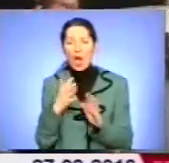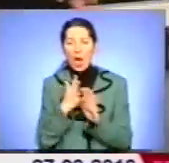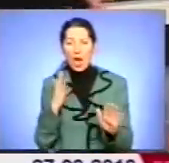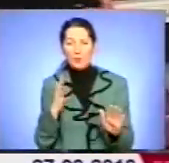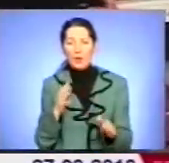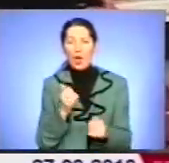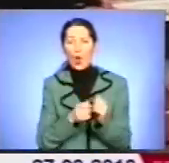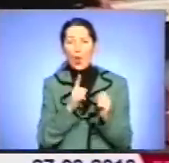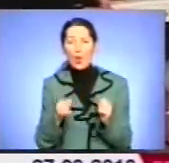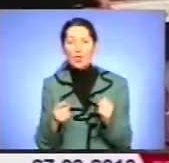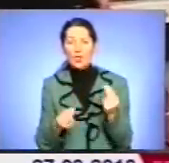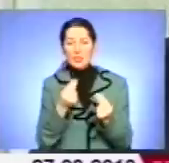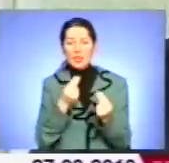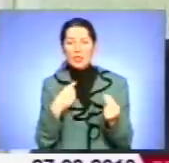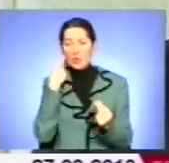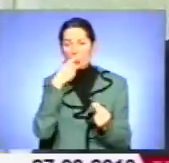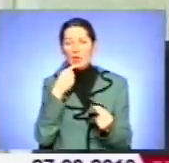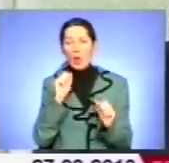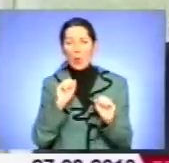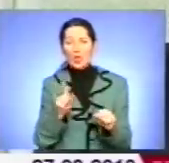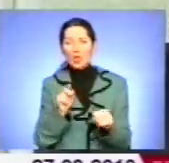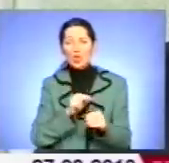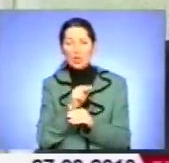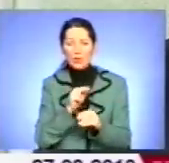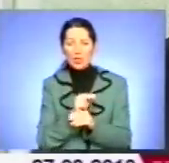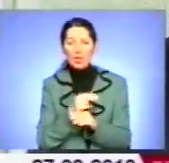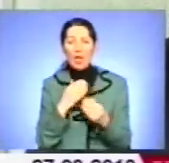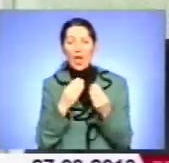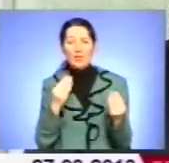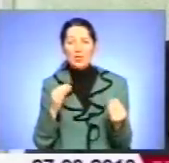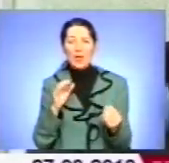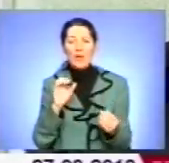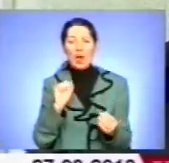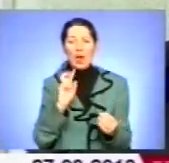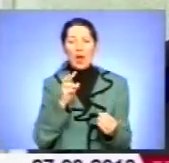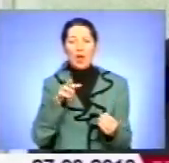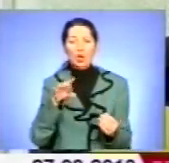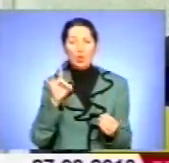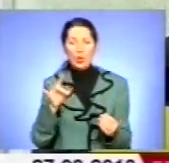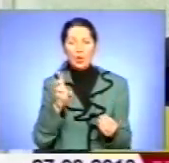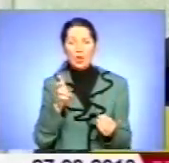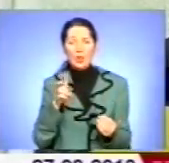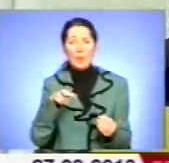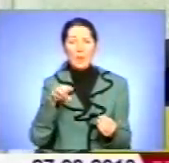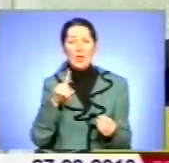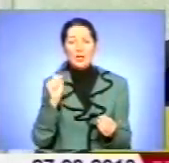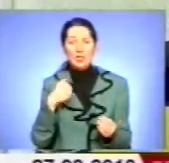чогось навчити, переконаний актор. Вистава «Акторі блазні» Богдана Манючука, де я граю